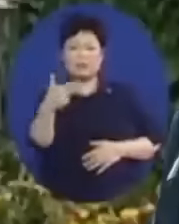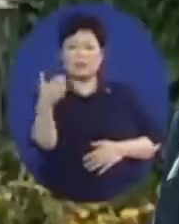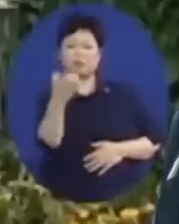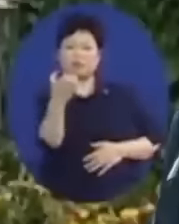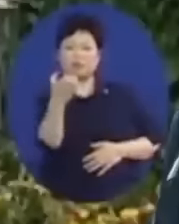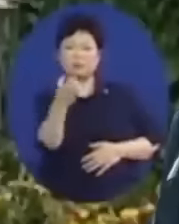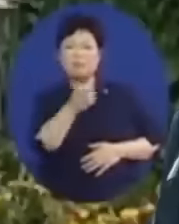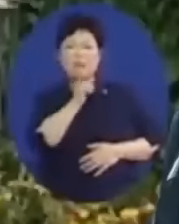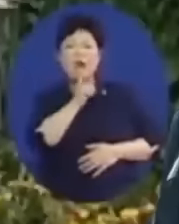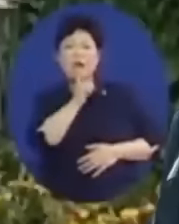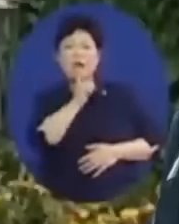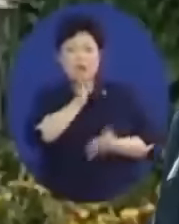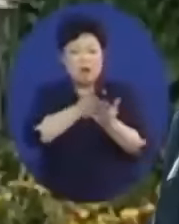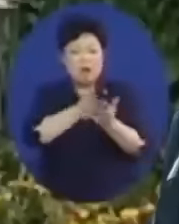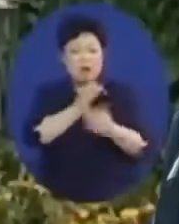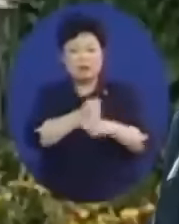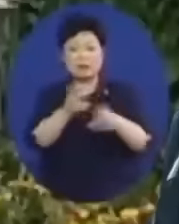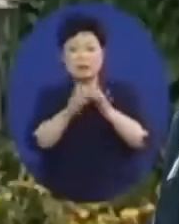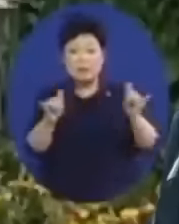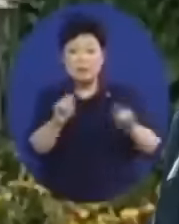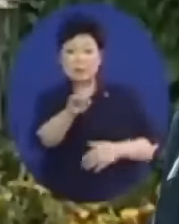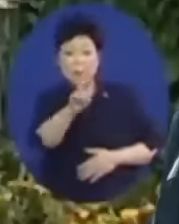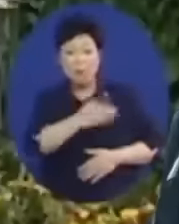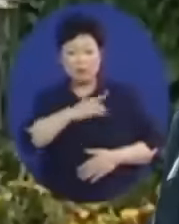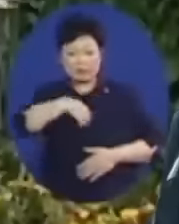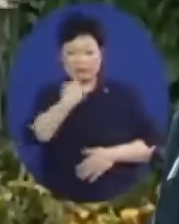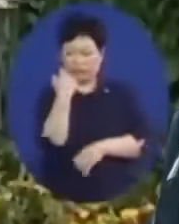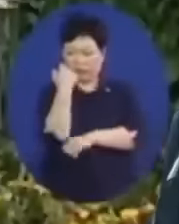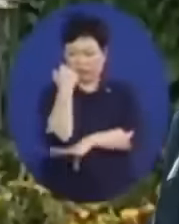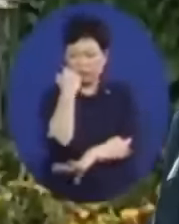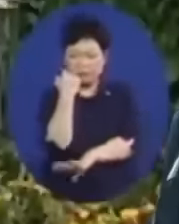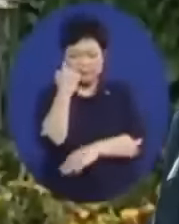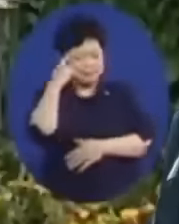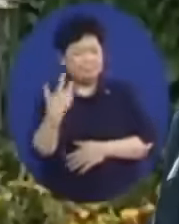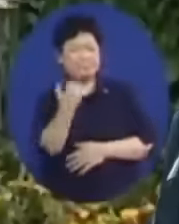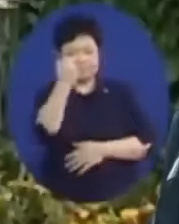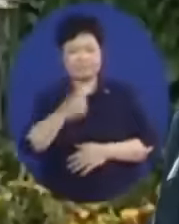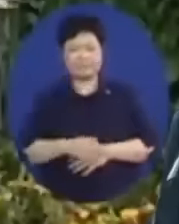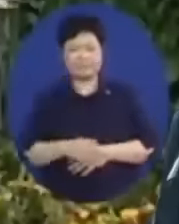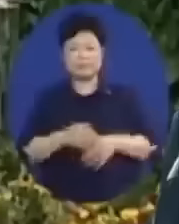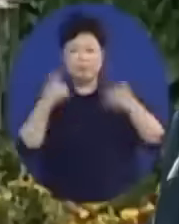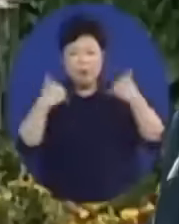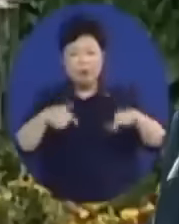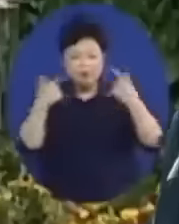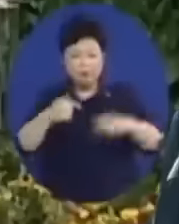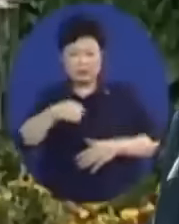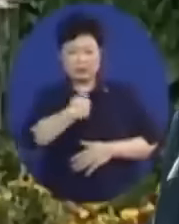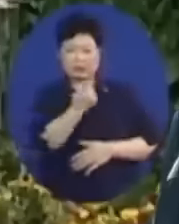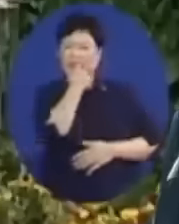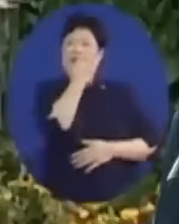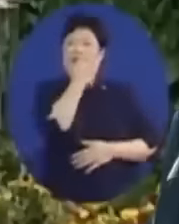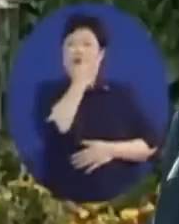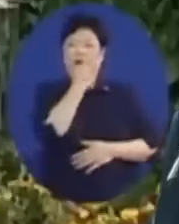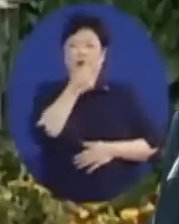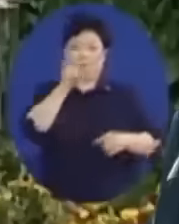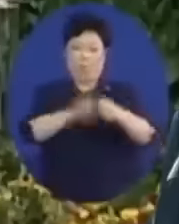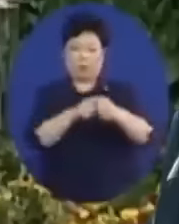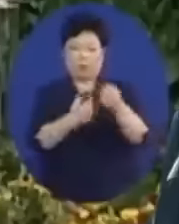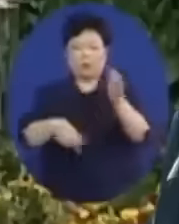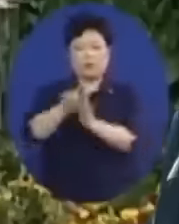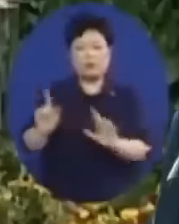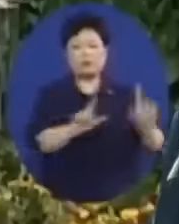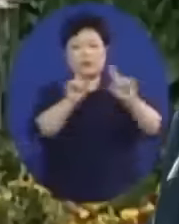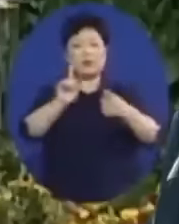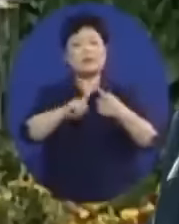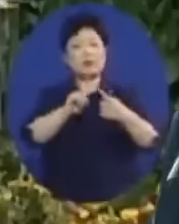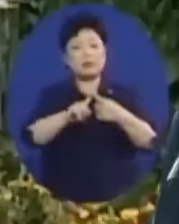사용했다고 하는 것입니다. 이것은 인간이 자중심으로 생각하며 언제나 자기 목적을 위해서 살아간다는